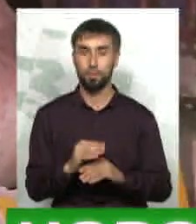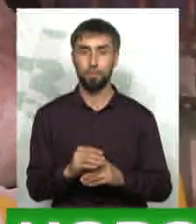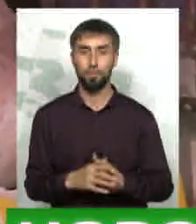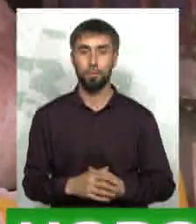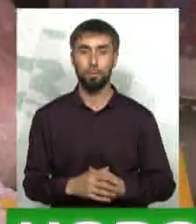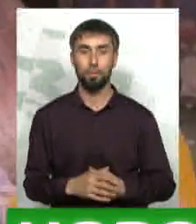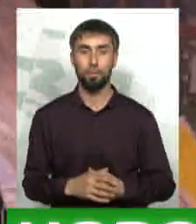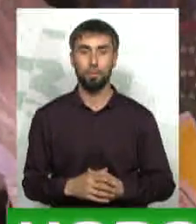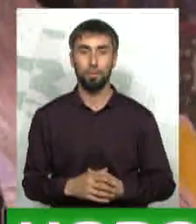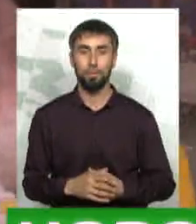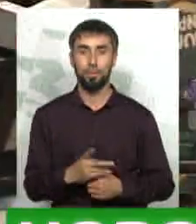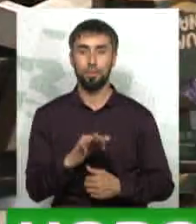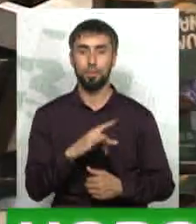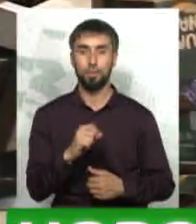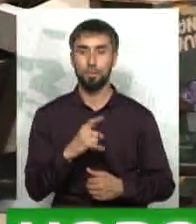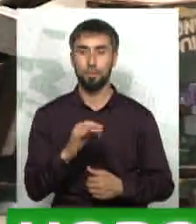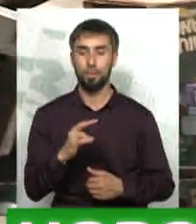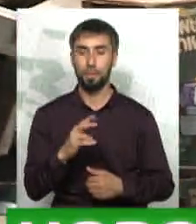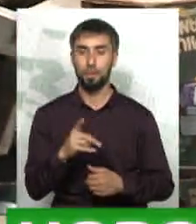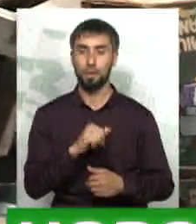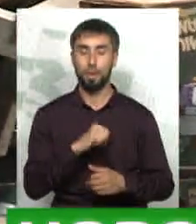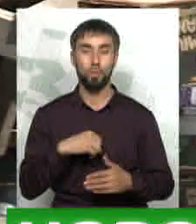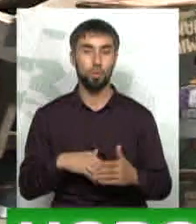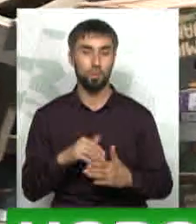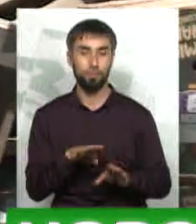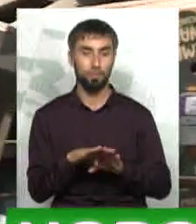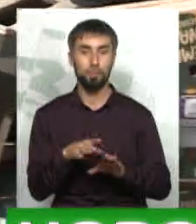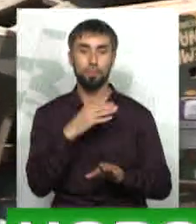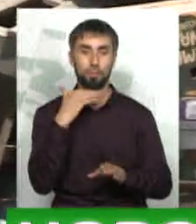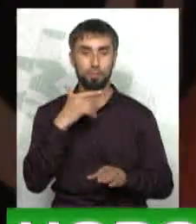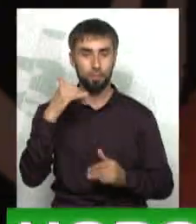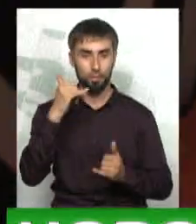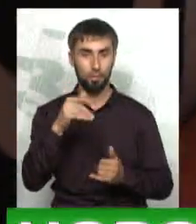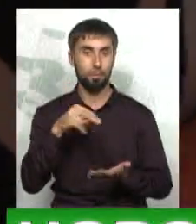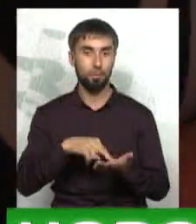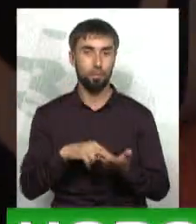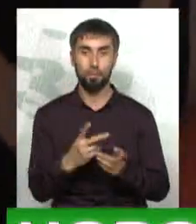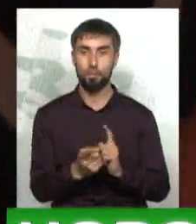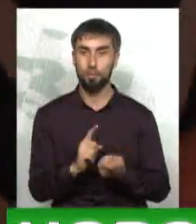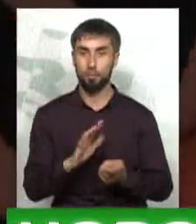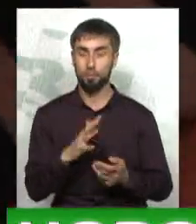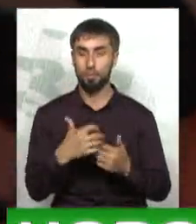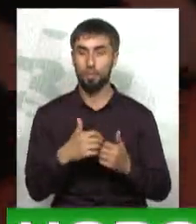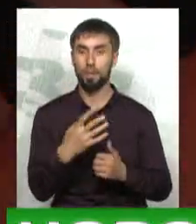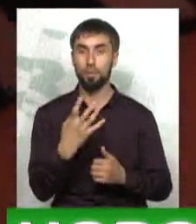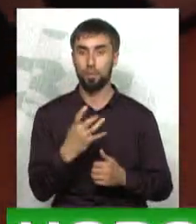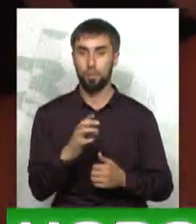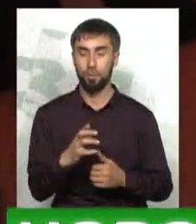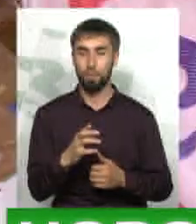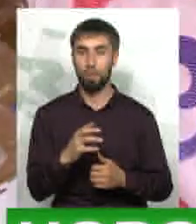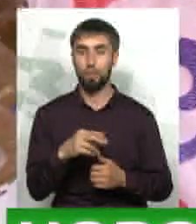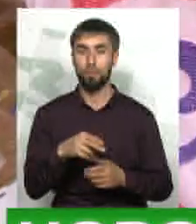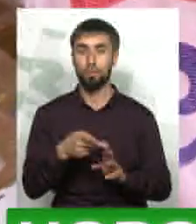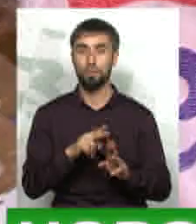Песок, ее оттихает. Но это сезон. Самым стабильным из них остается мясо говядины. Его цена не изменилась. В среднем 400 рублей.